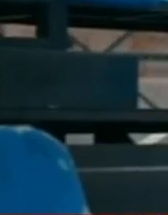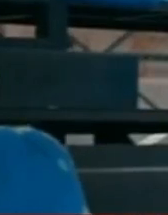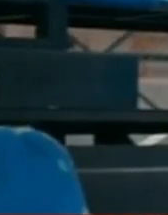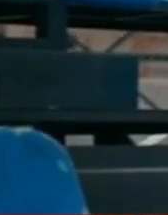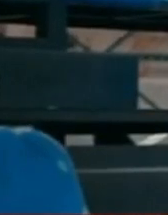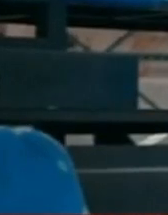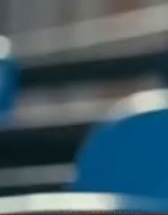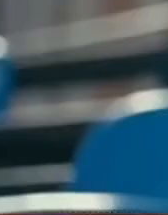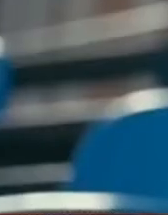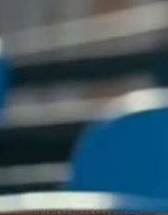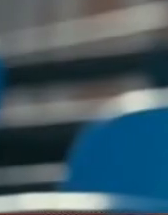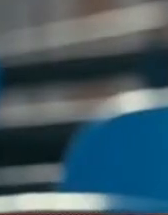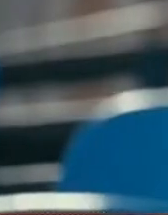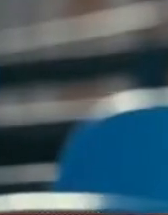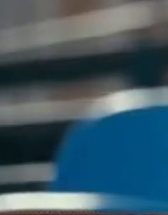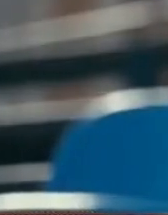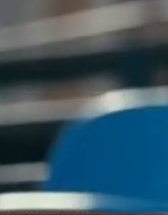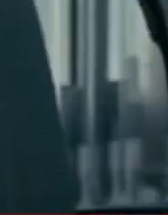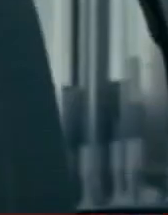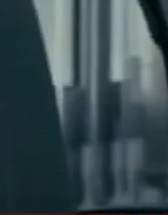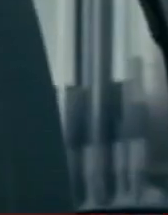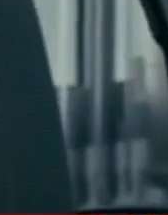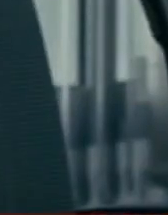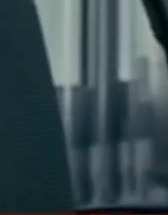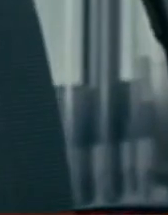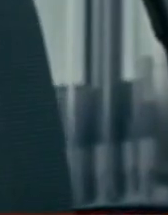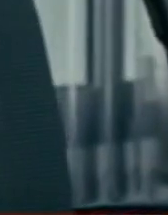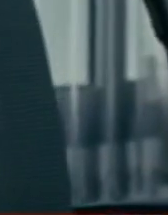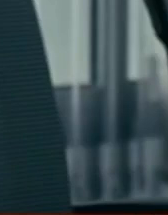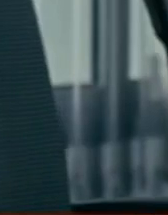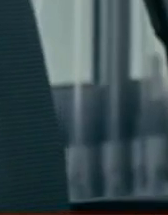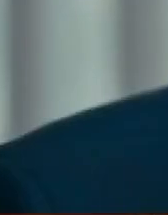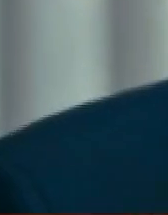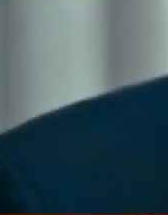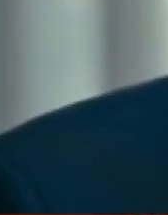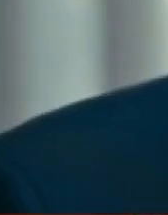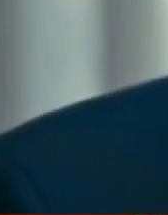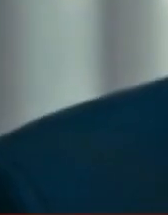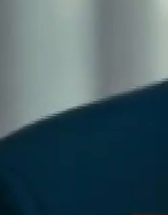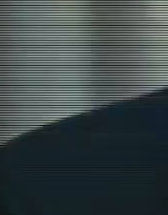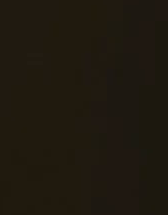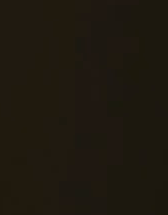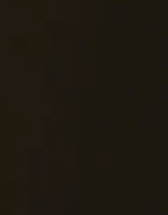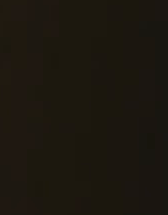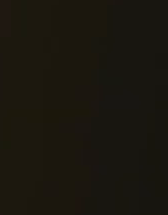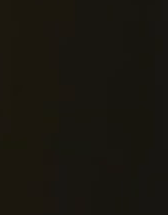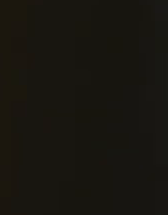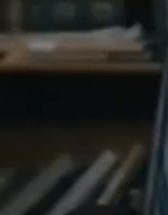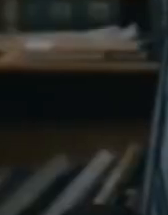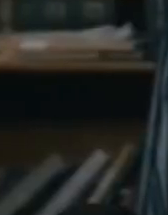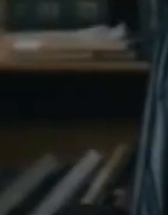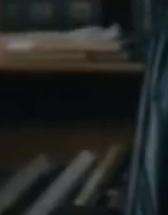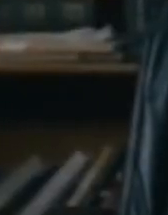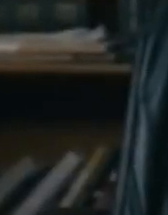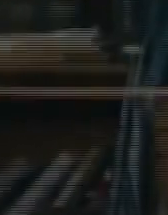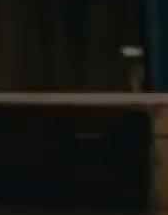الأسمرات، بطل القاهرة وجمهورية ومنتخب. أنا محمد زكي السويدي، رئيس اتحاد الصناعات المصري. من المواطن المصري عماد